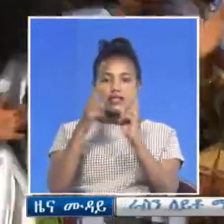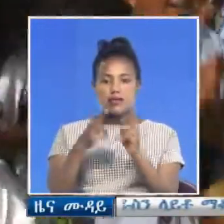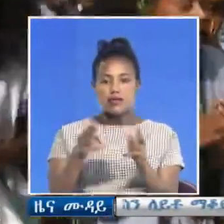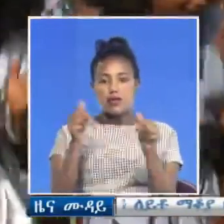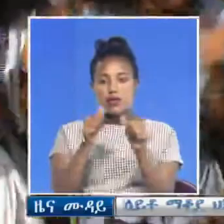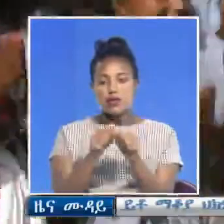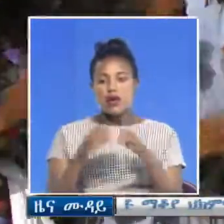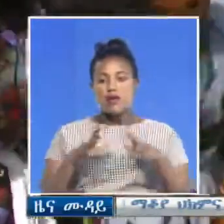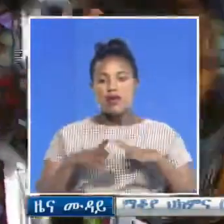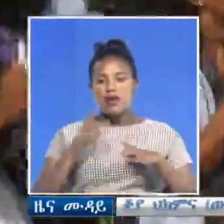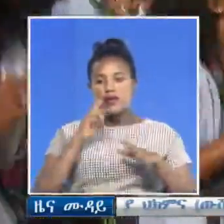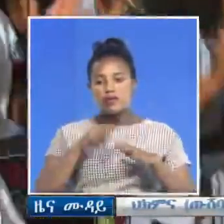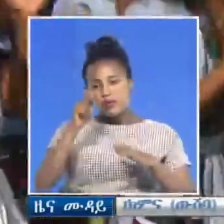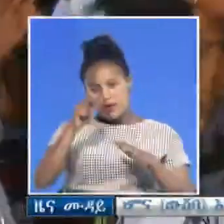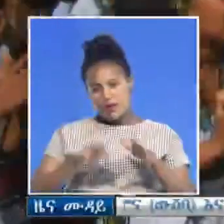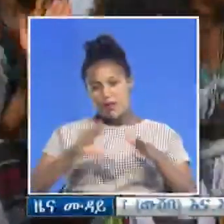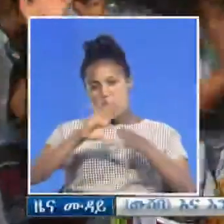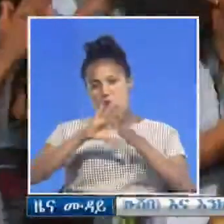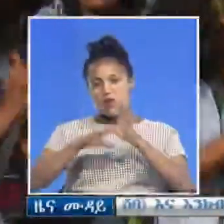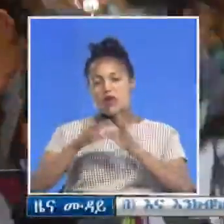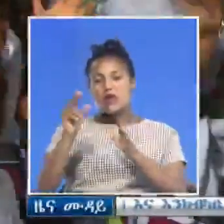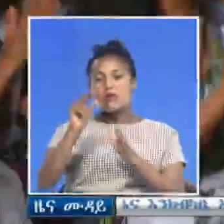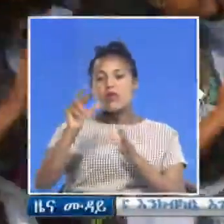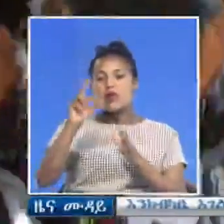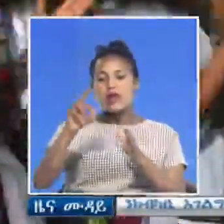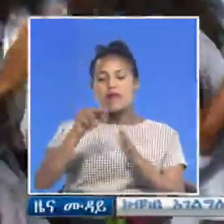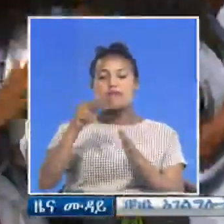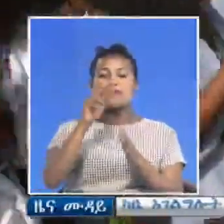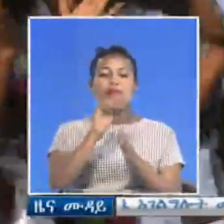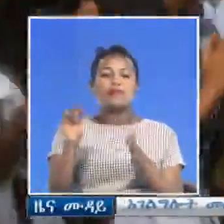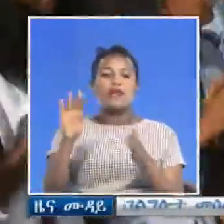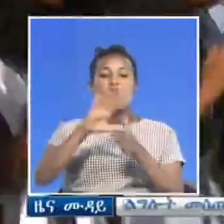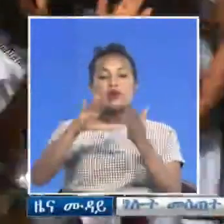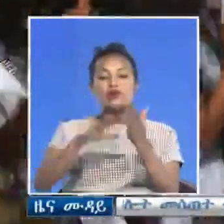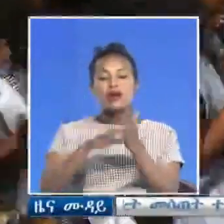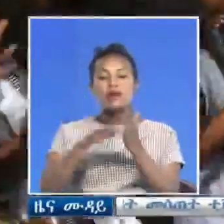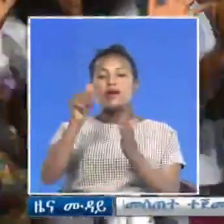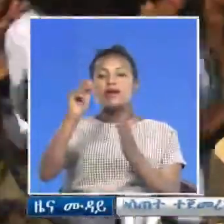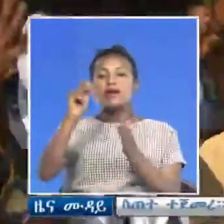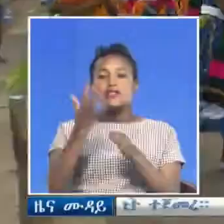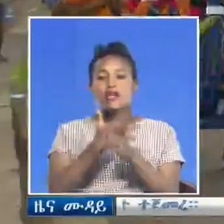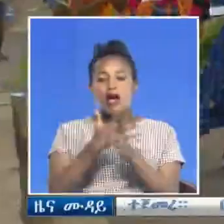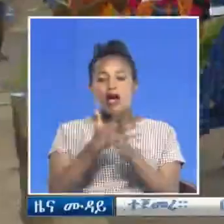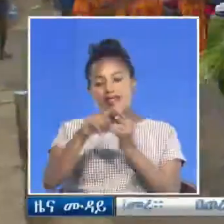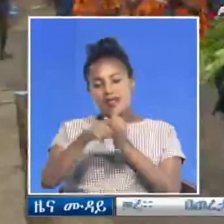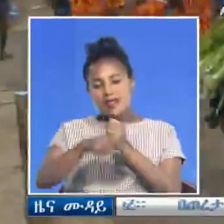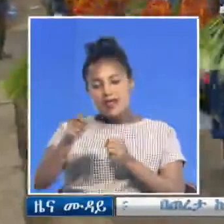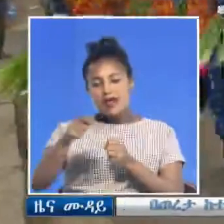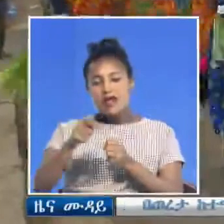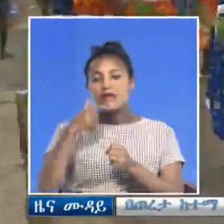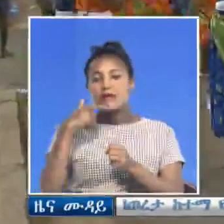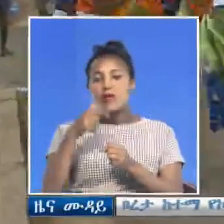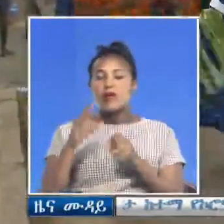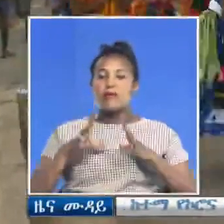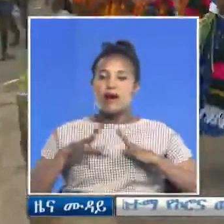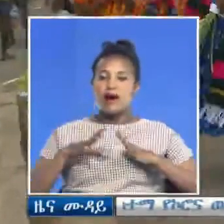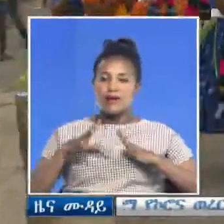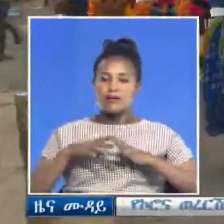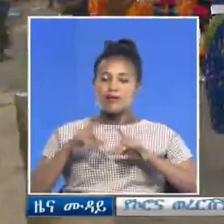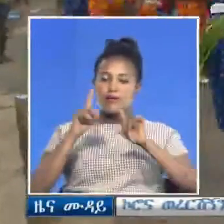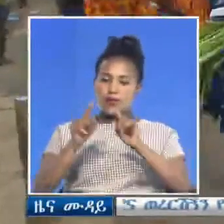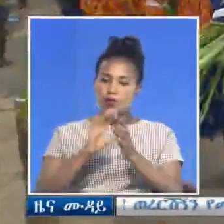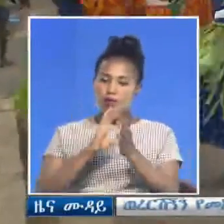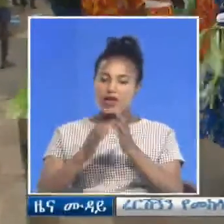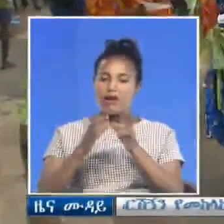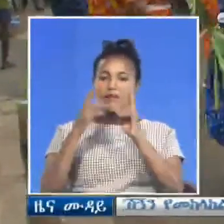የቆዩ በዓላት ናቸው። በደቡብ ጎንደር ዞን ቡሄ፣ በምስራቅ ጎጃም ዞን እንግጫ ነቀላና ከሲያ ጨዳ የተባሉ ባህላዊ በዓላትም በልዩ